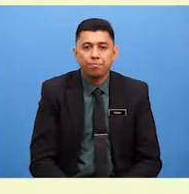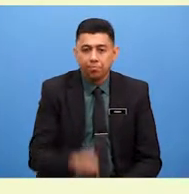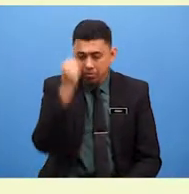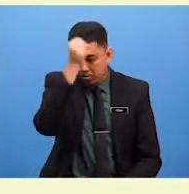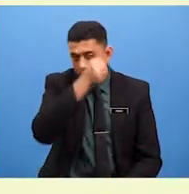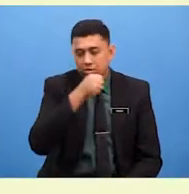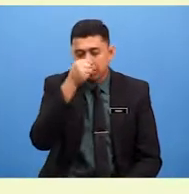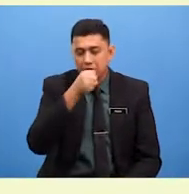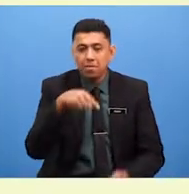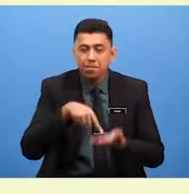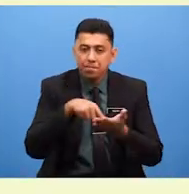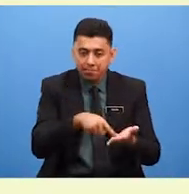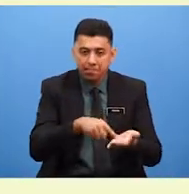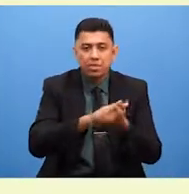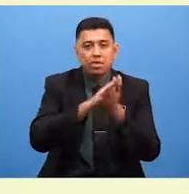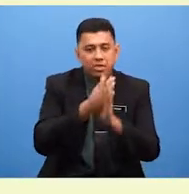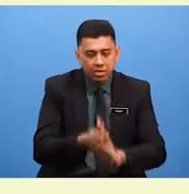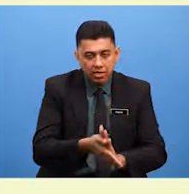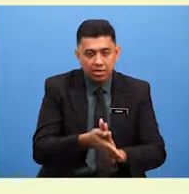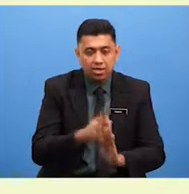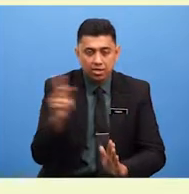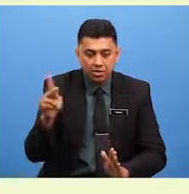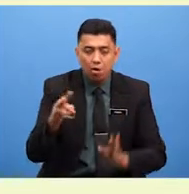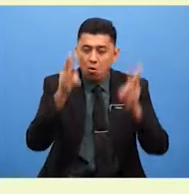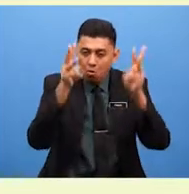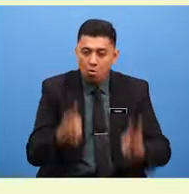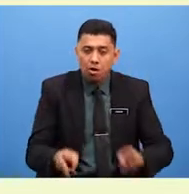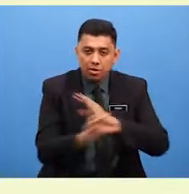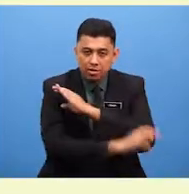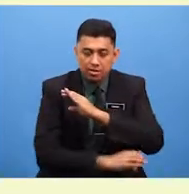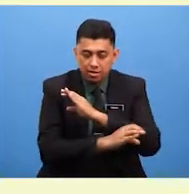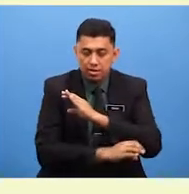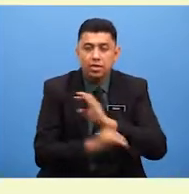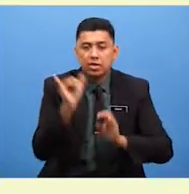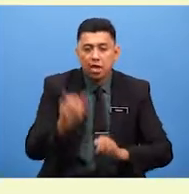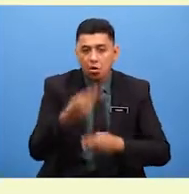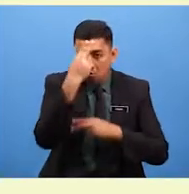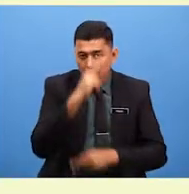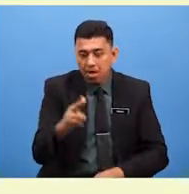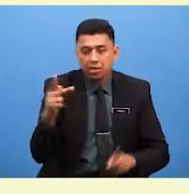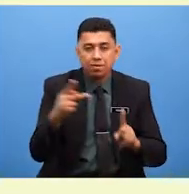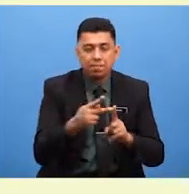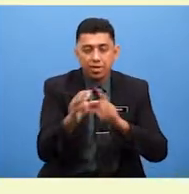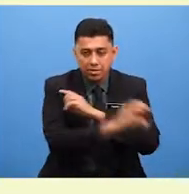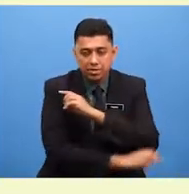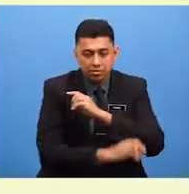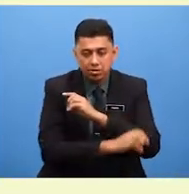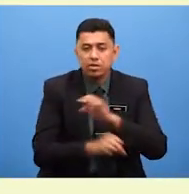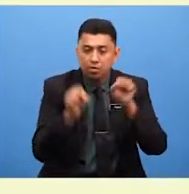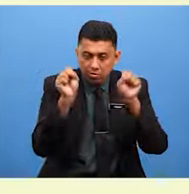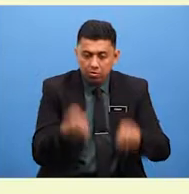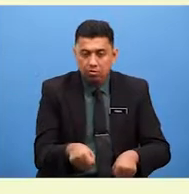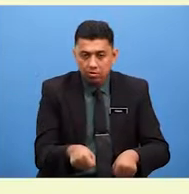Sikap-sikap sebegini boleh menjadikan kita warga negara yang hormat pada negara. Kita juga boleh